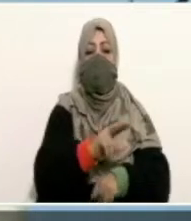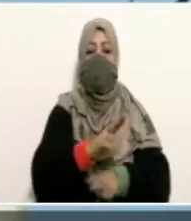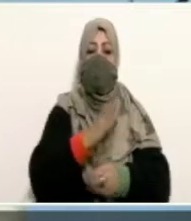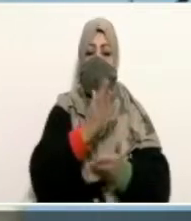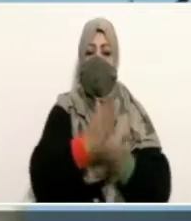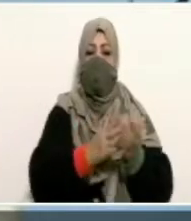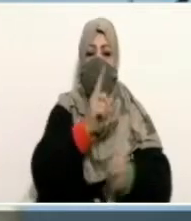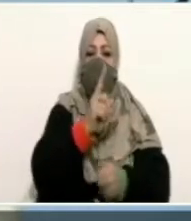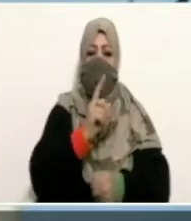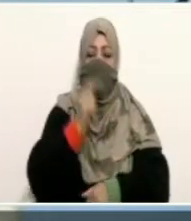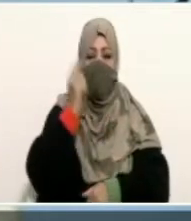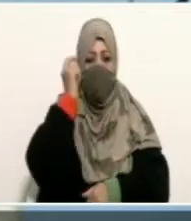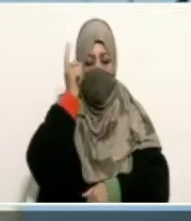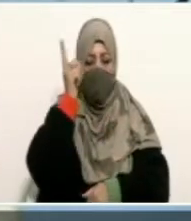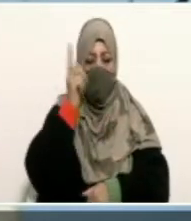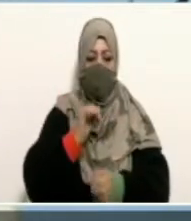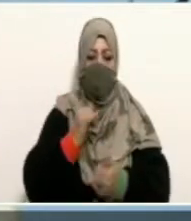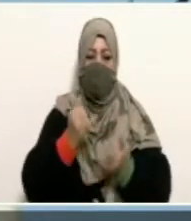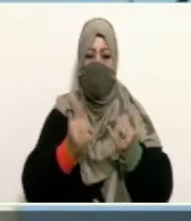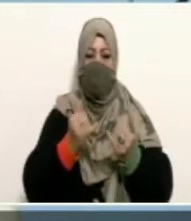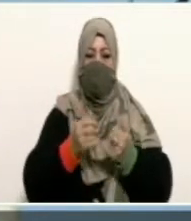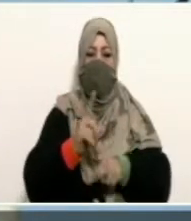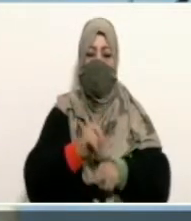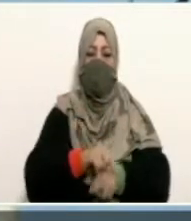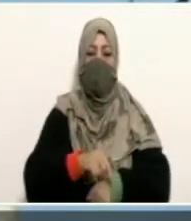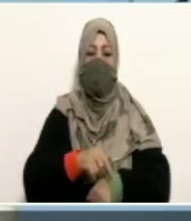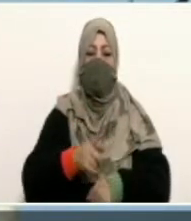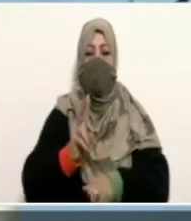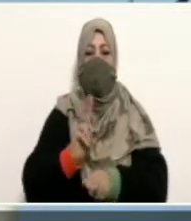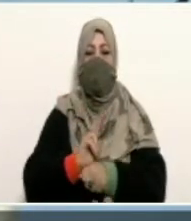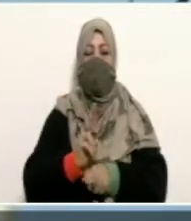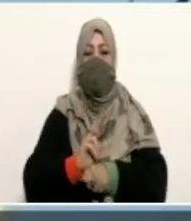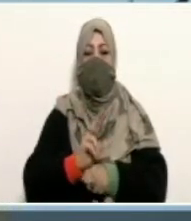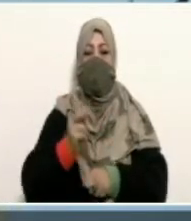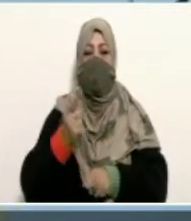الله من غريان عن اخر وقت قيام الليل.